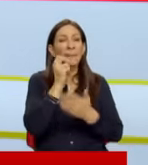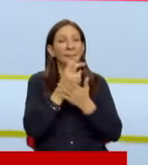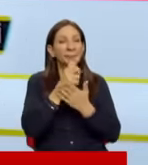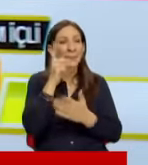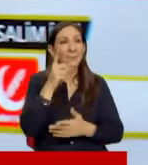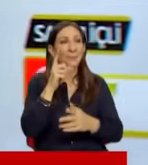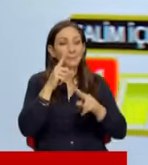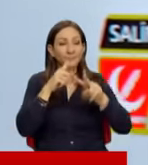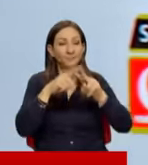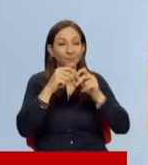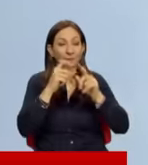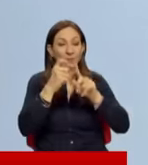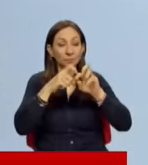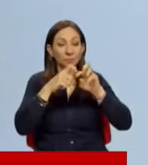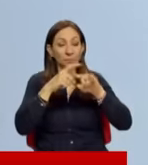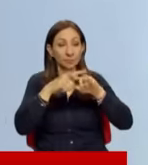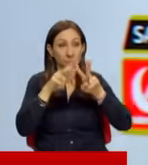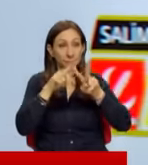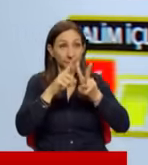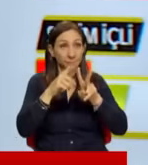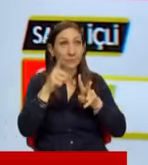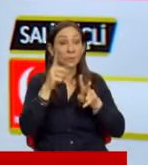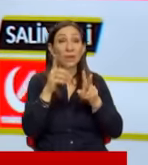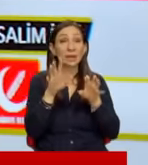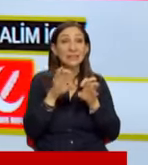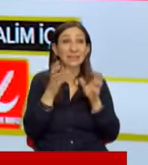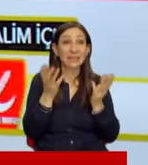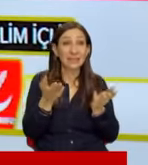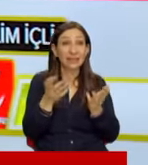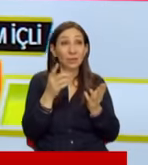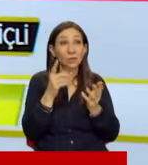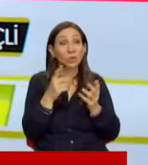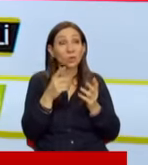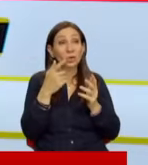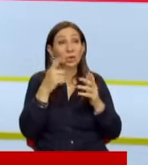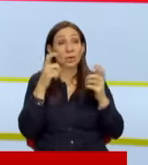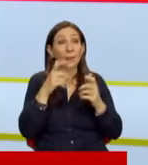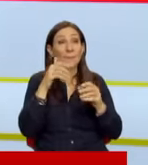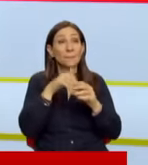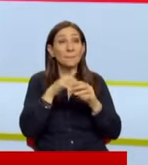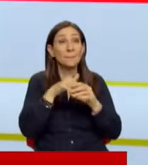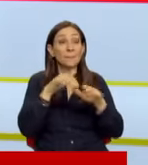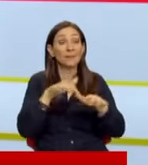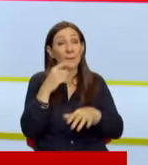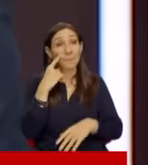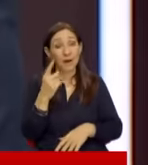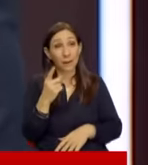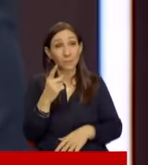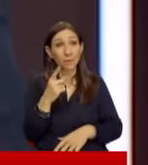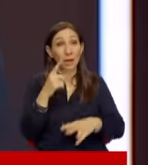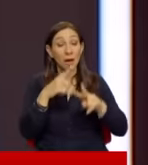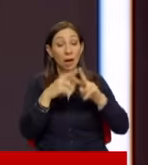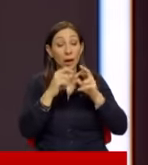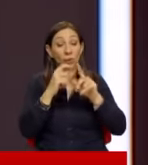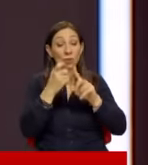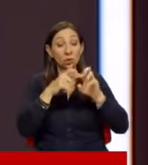Adıyaman'da işte Abdurrahman Tuttere, onun etkisi işte tabii bunu kırsalda. Meclisle bakalım buna. Abdurrahman